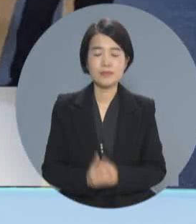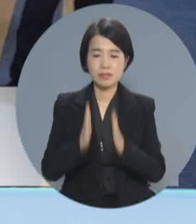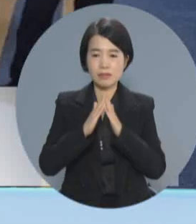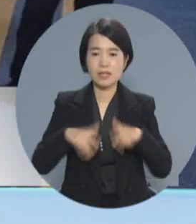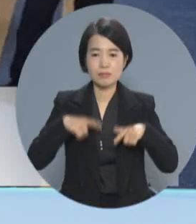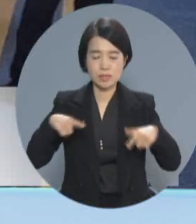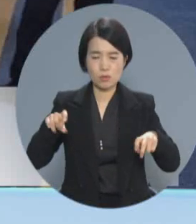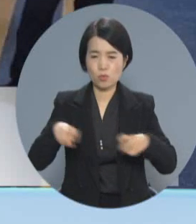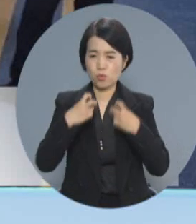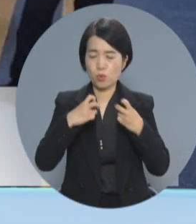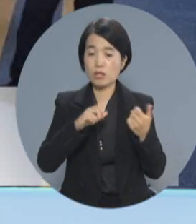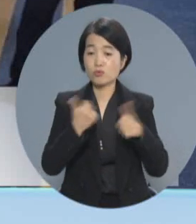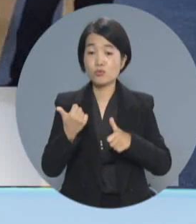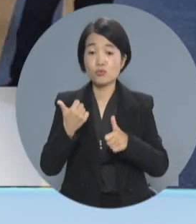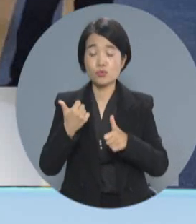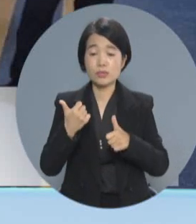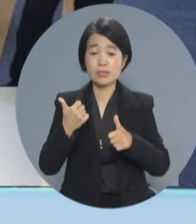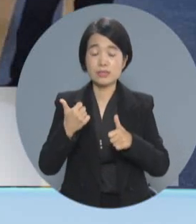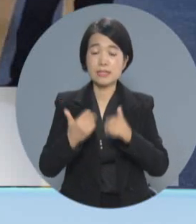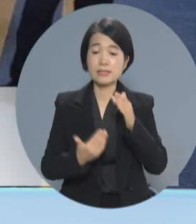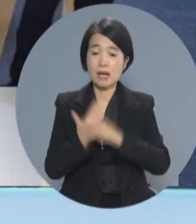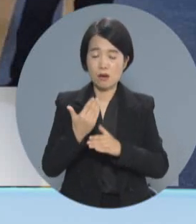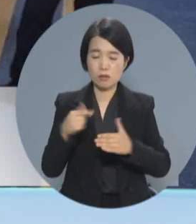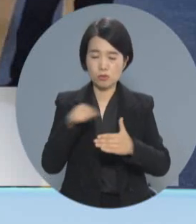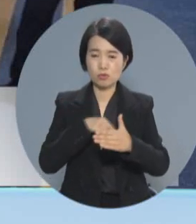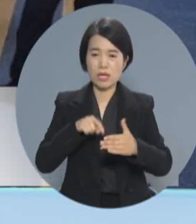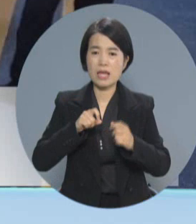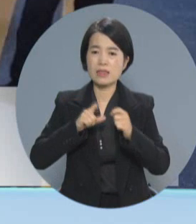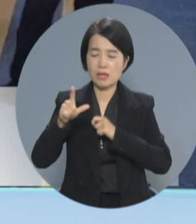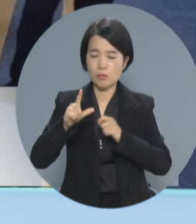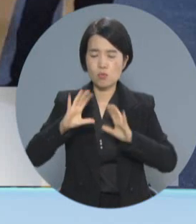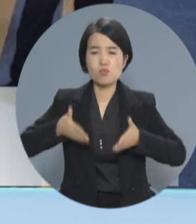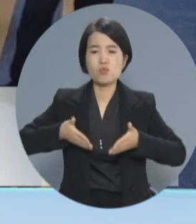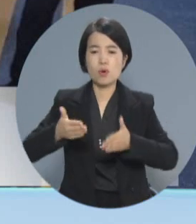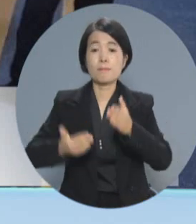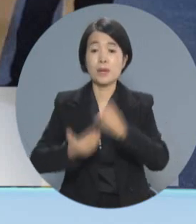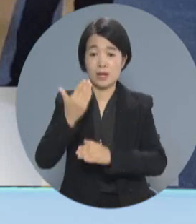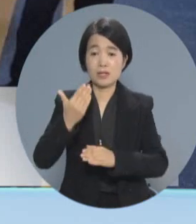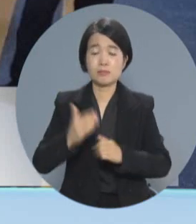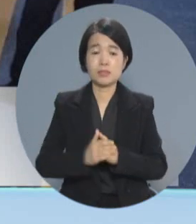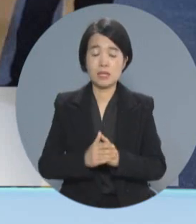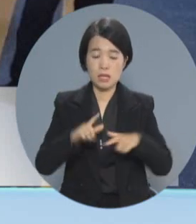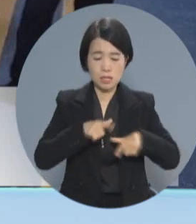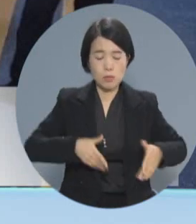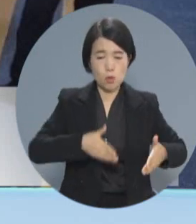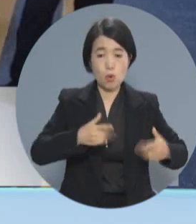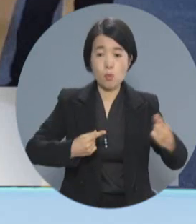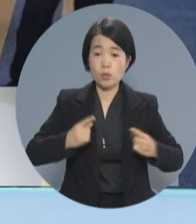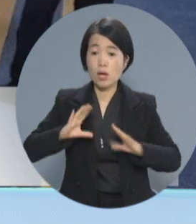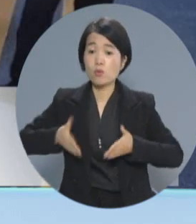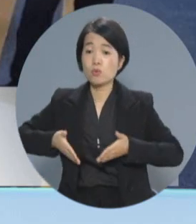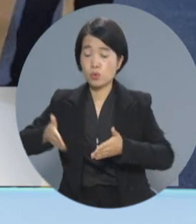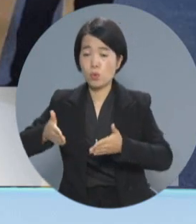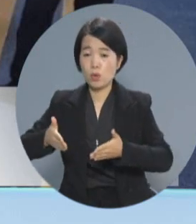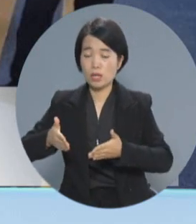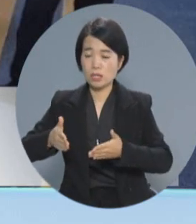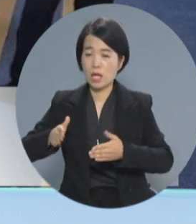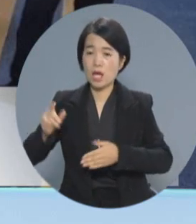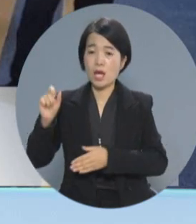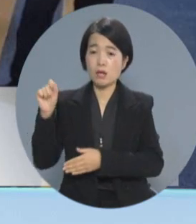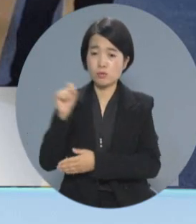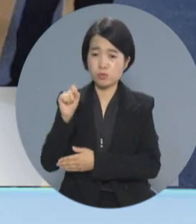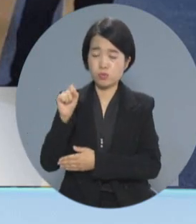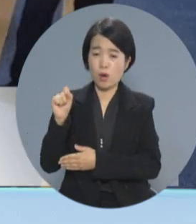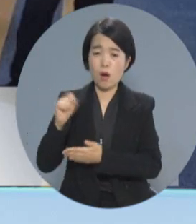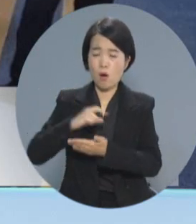전남 지역 교통 사망 사고 가운데 상당수가 국도에서 발생하고 있습니다. 일반 도로에서보다 국도에서는 상대적으로 차량들이